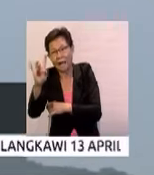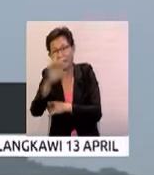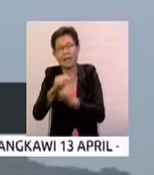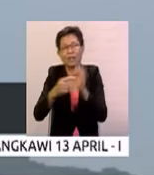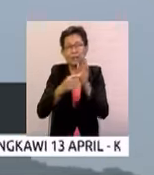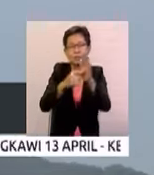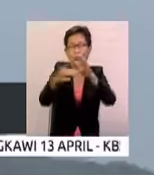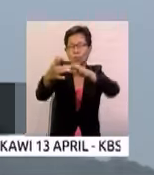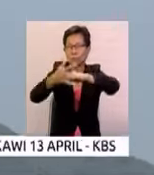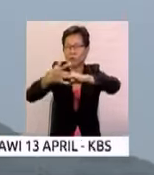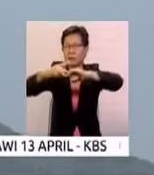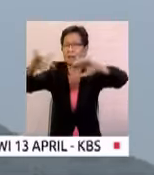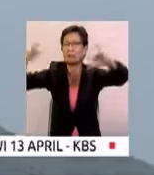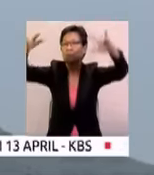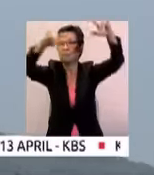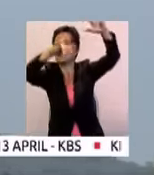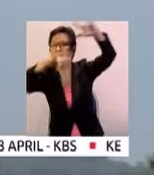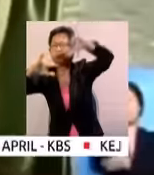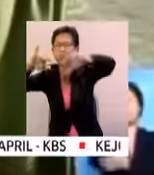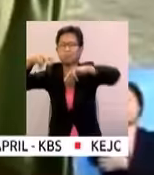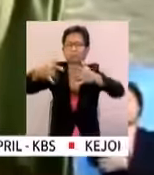taktikal udara.